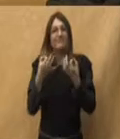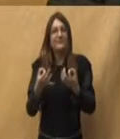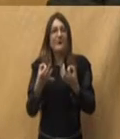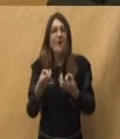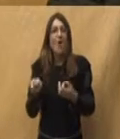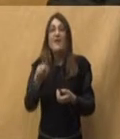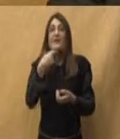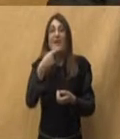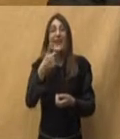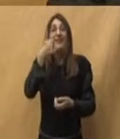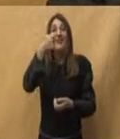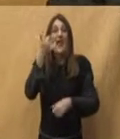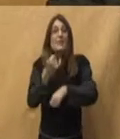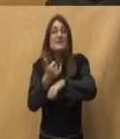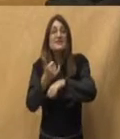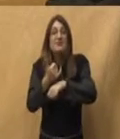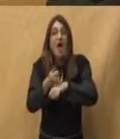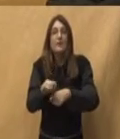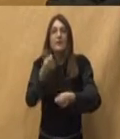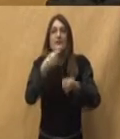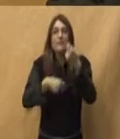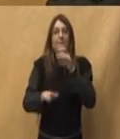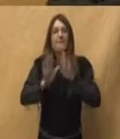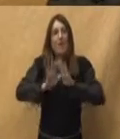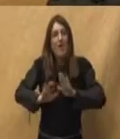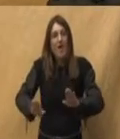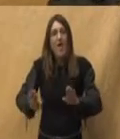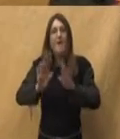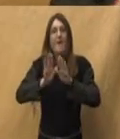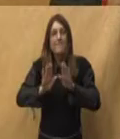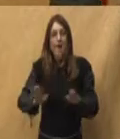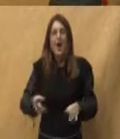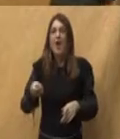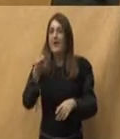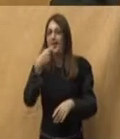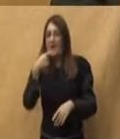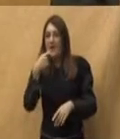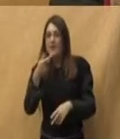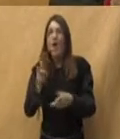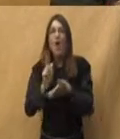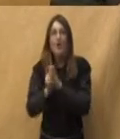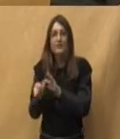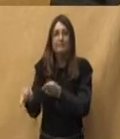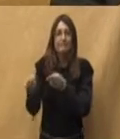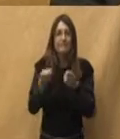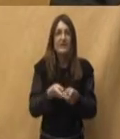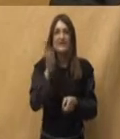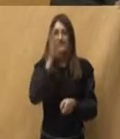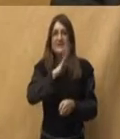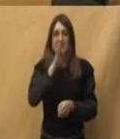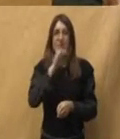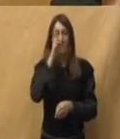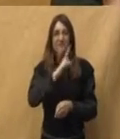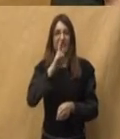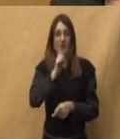objed traje preko sat vremena. Tako je. Uz jelo, uz svako jelo se automatski servira crno vino. Dakle, ne